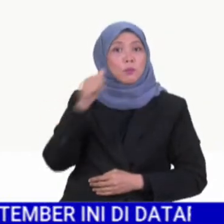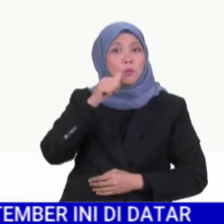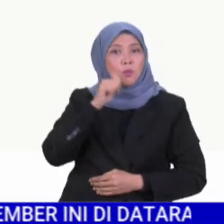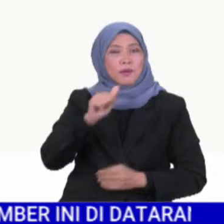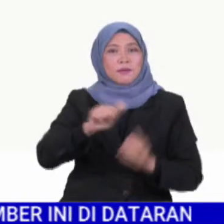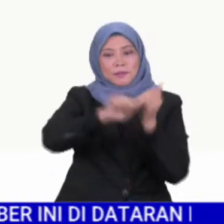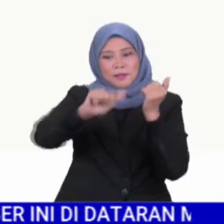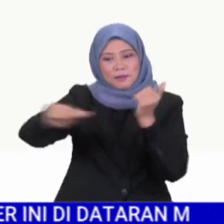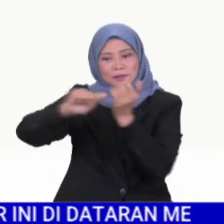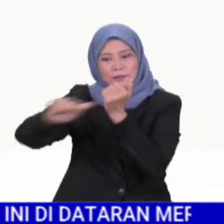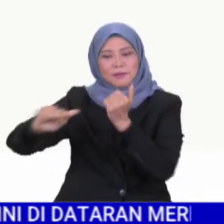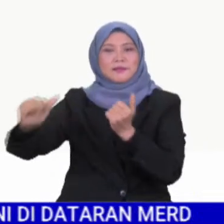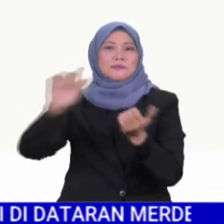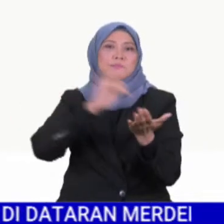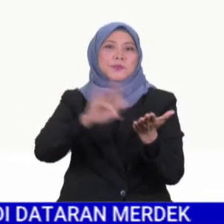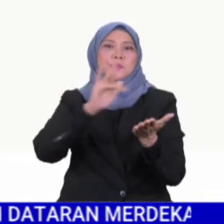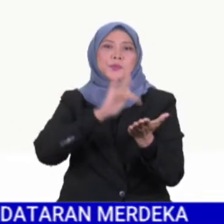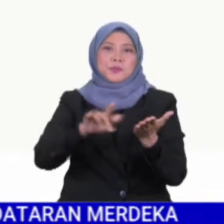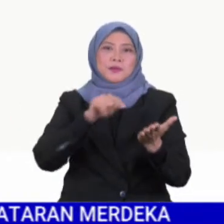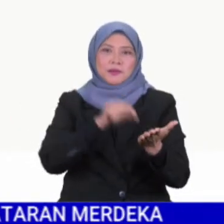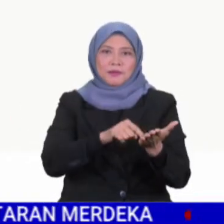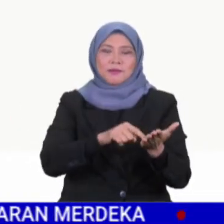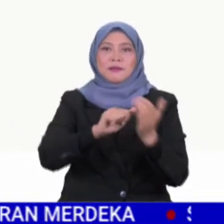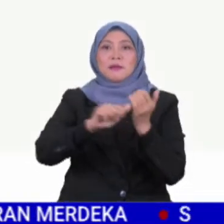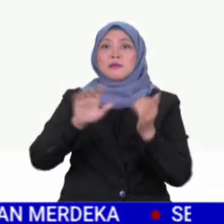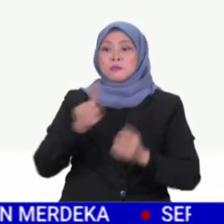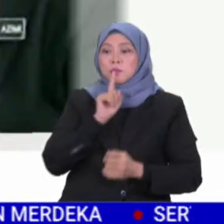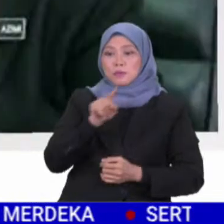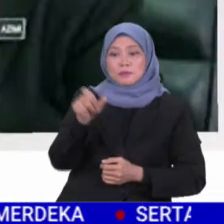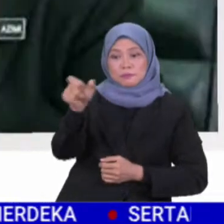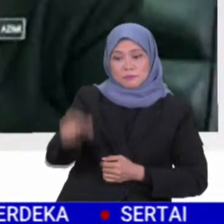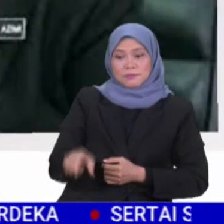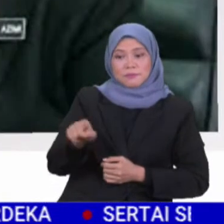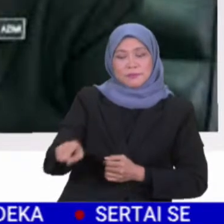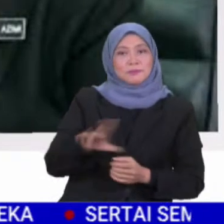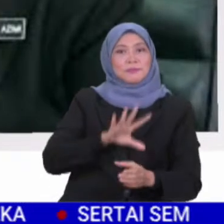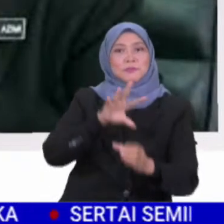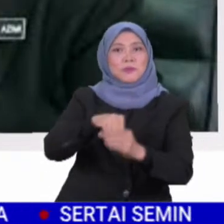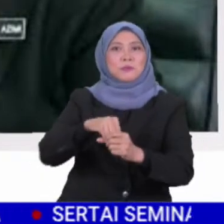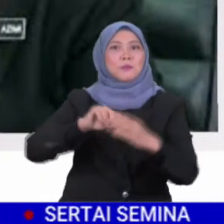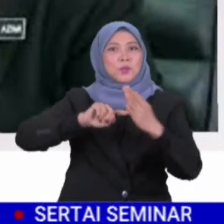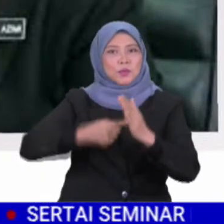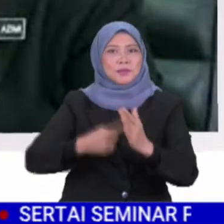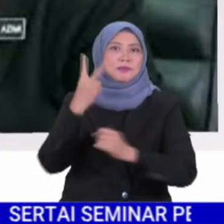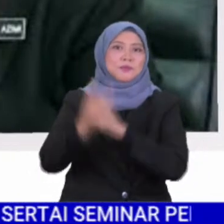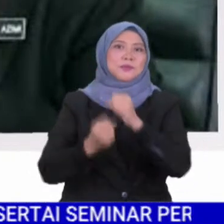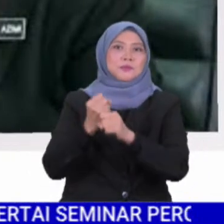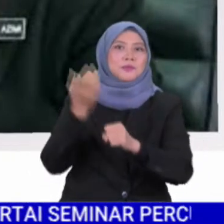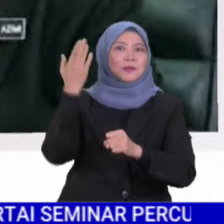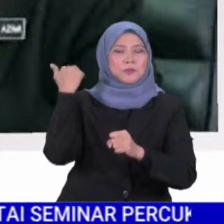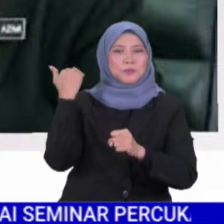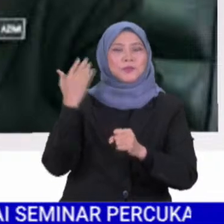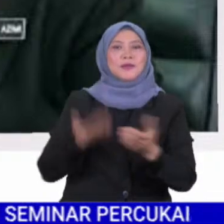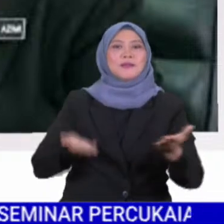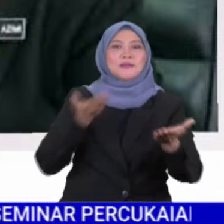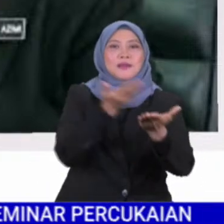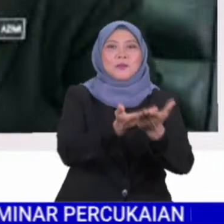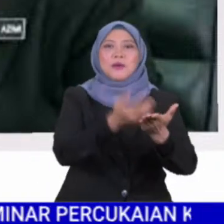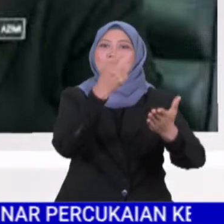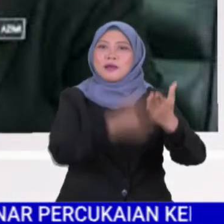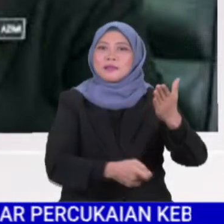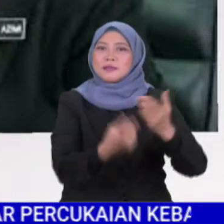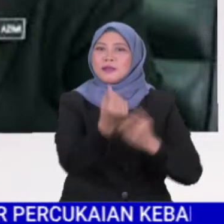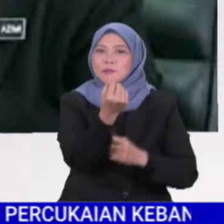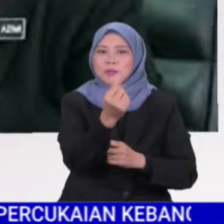mengiklankan perkhidmatan menerusi media sosial. Dia disyaki menjalankan kegiatan terbabit sejak 2 tahun lalu dengan menawarkan harga